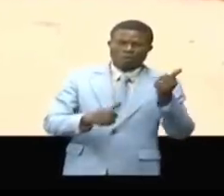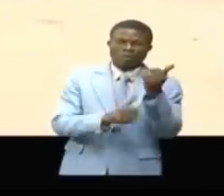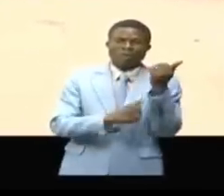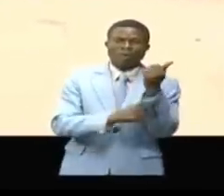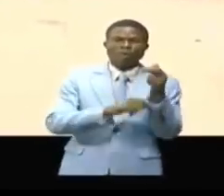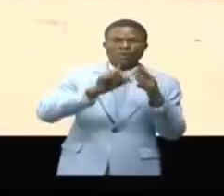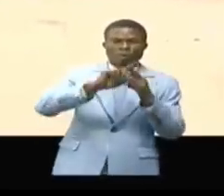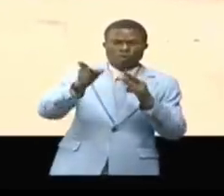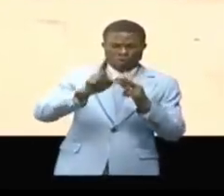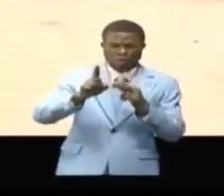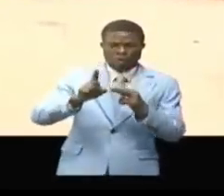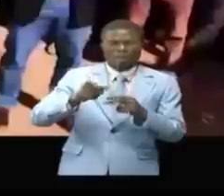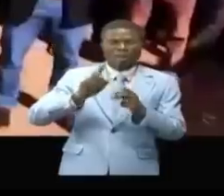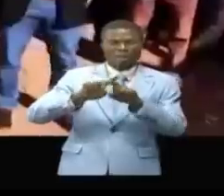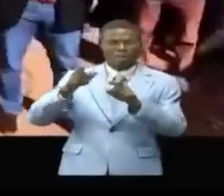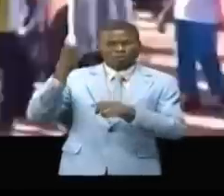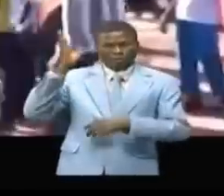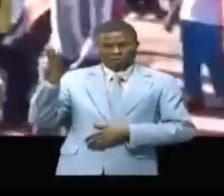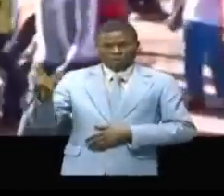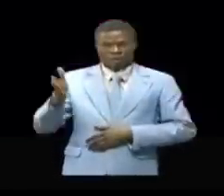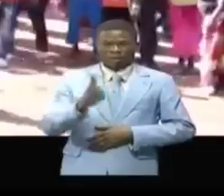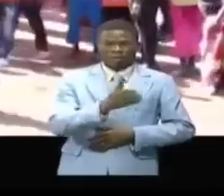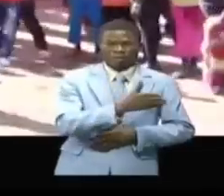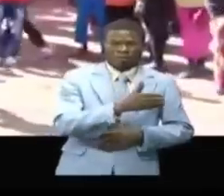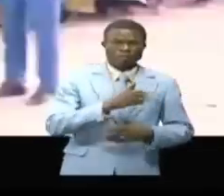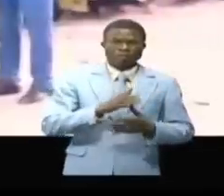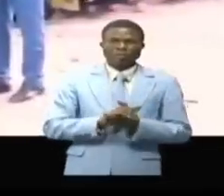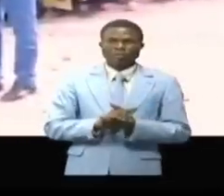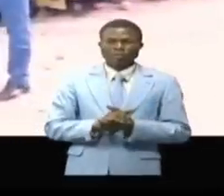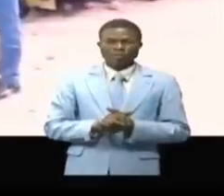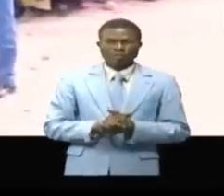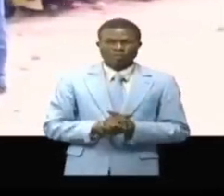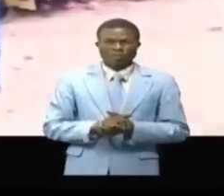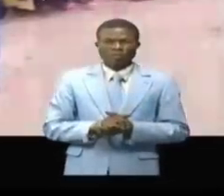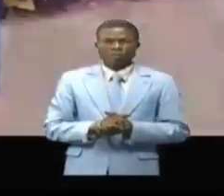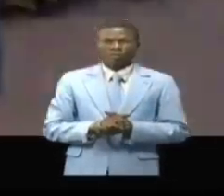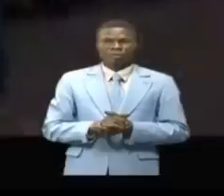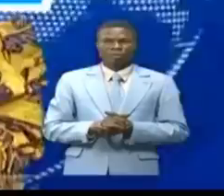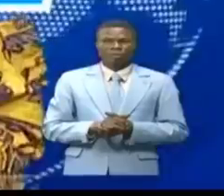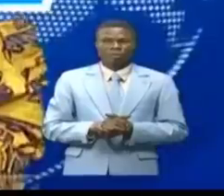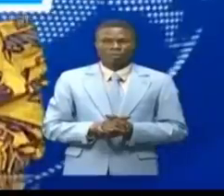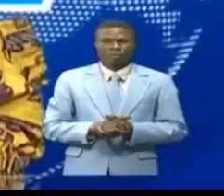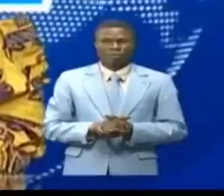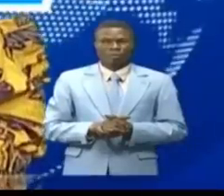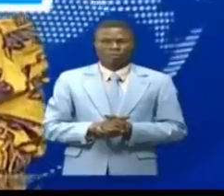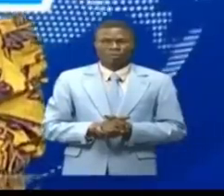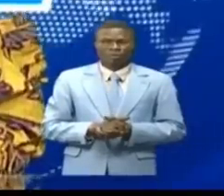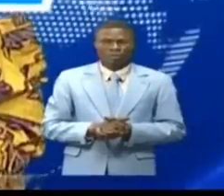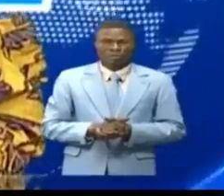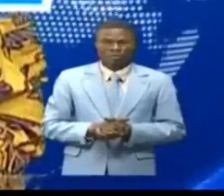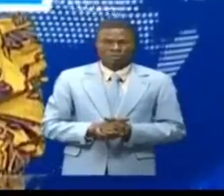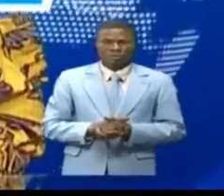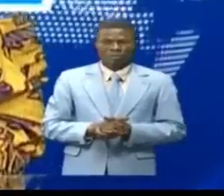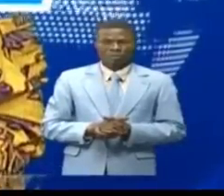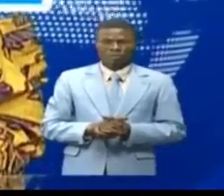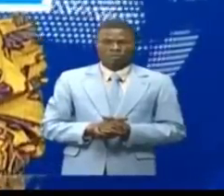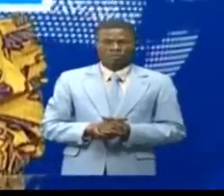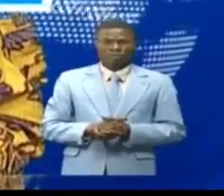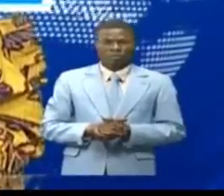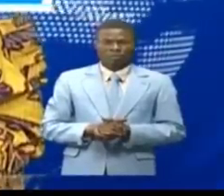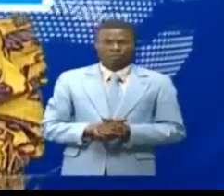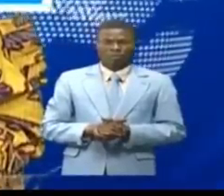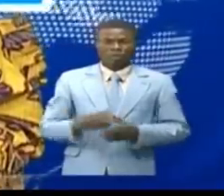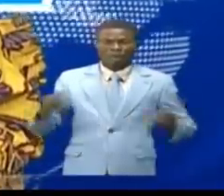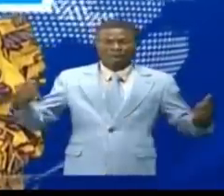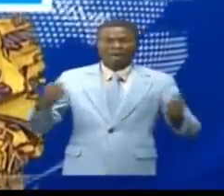à Kanyaruchina, en territoire de Nyiragongo. Merci, Kwame. Grave accident de circulation